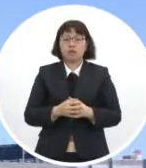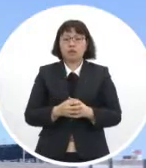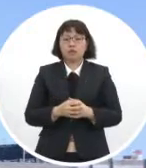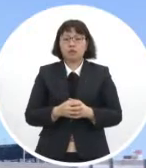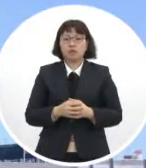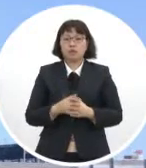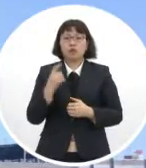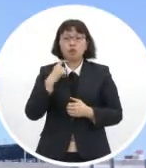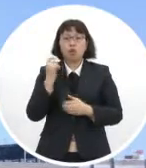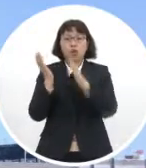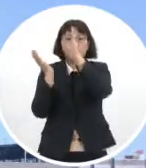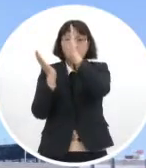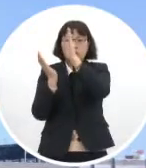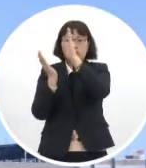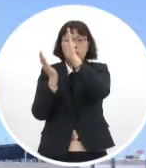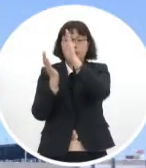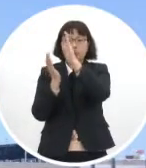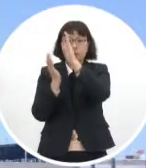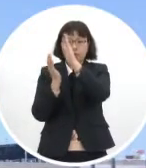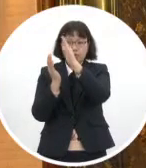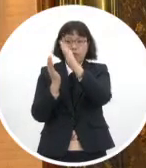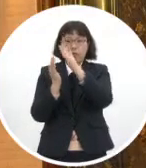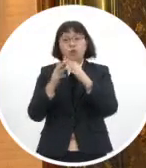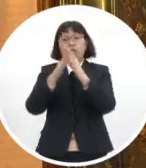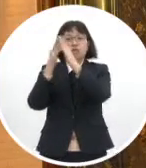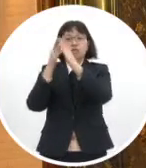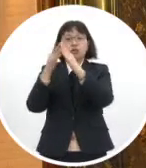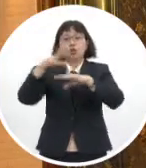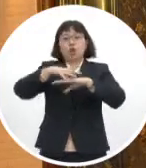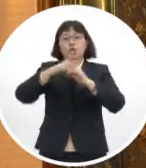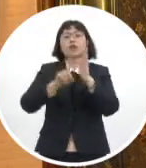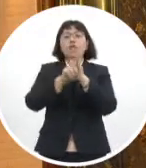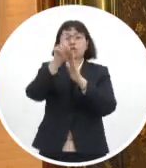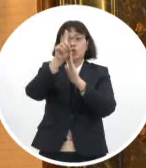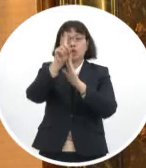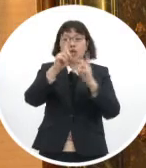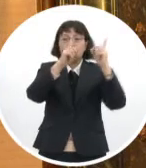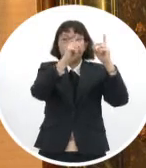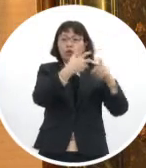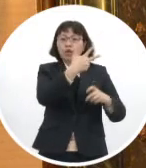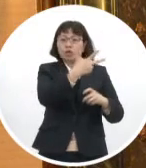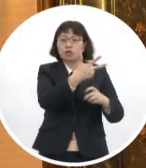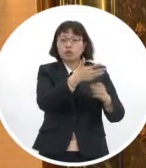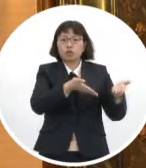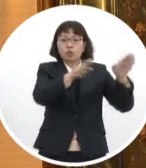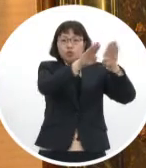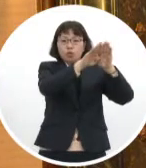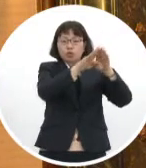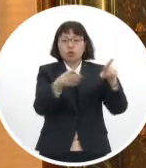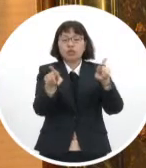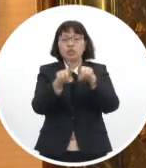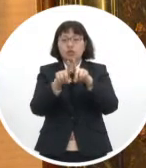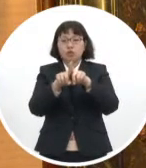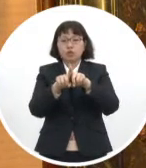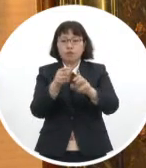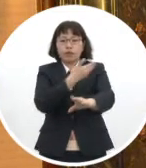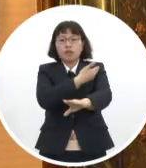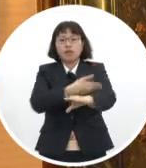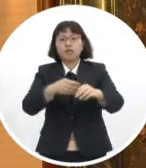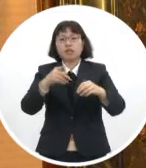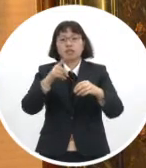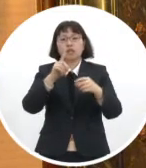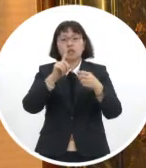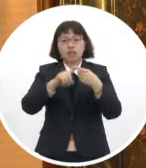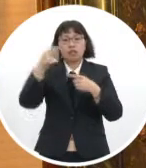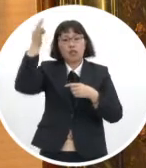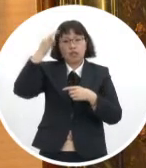昭和前期の庁舎建築を代表するものとして名古屋市庁舎とともに歴史的価値が認められたん